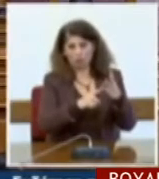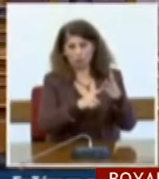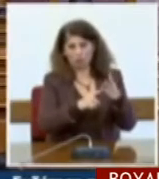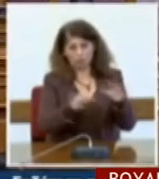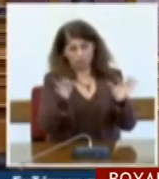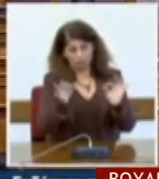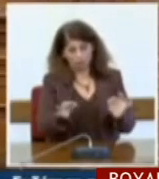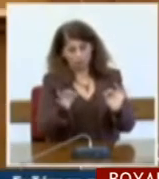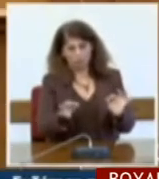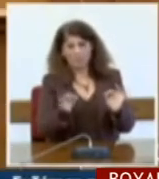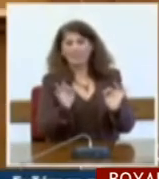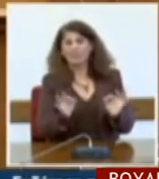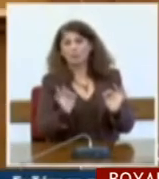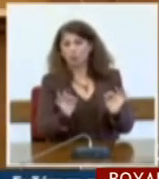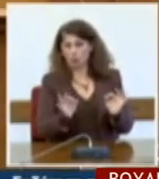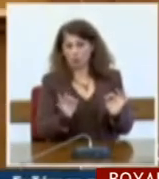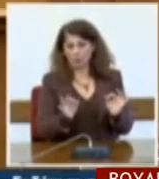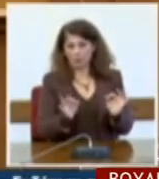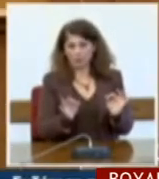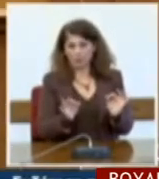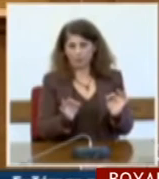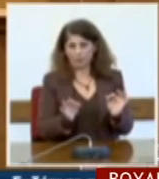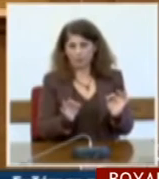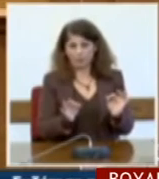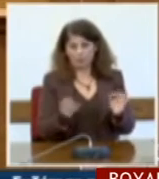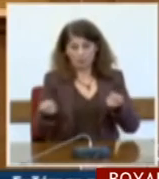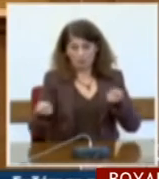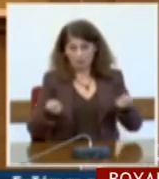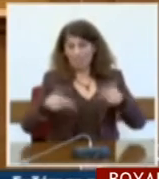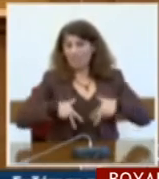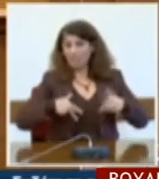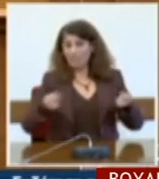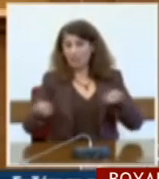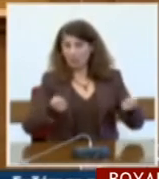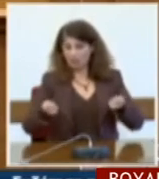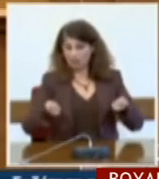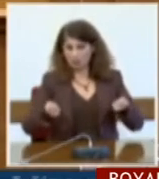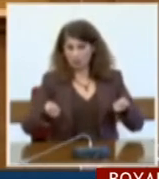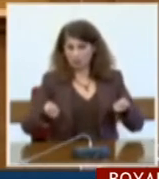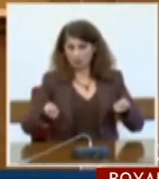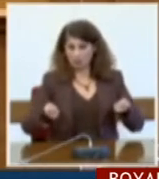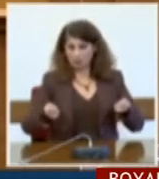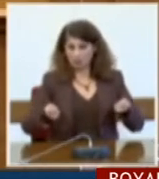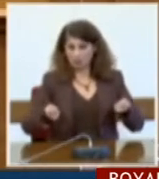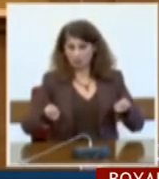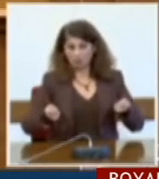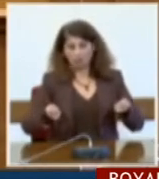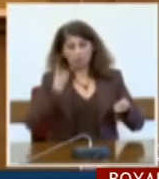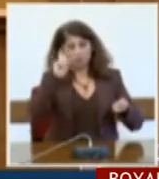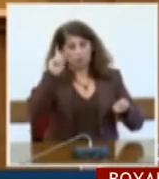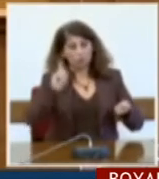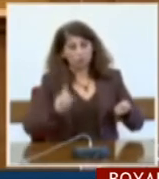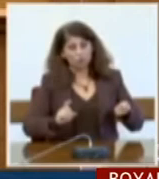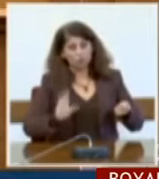χαρακτηριστικό γνώρισμα της διακυβέρνησής σας, που είναι ίσως και το